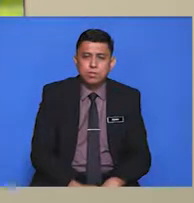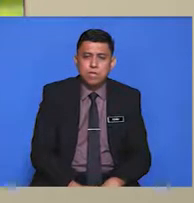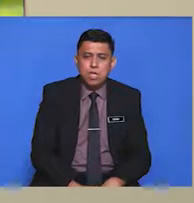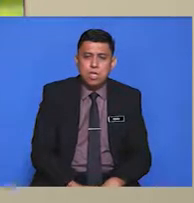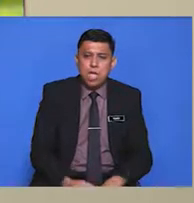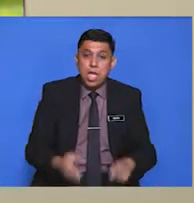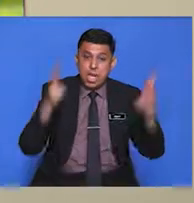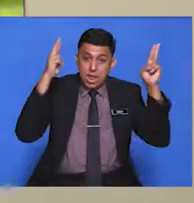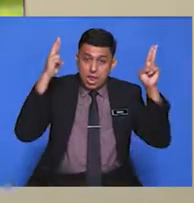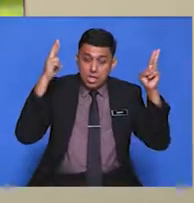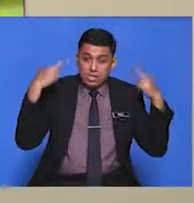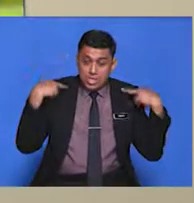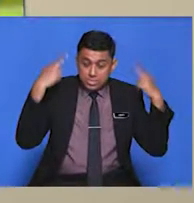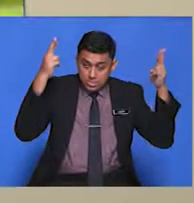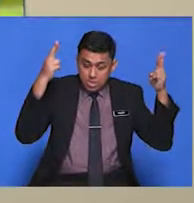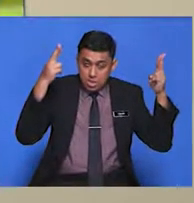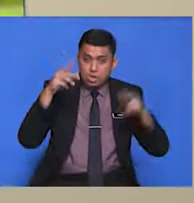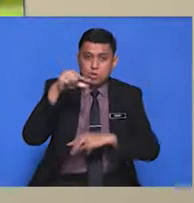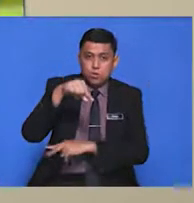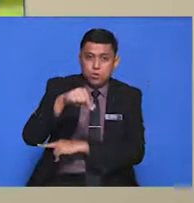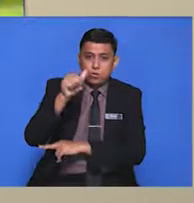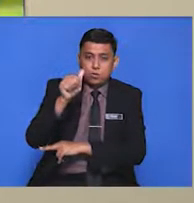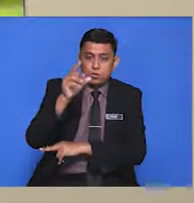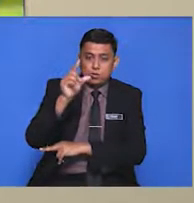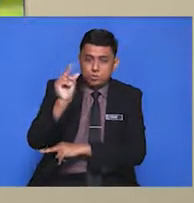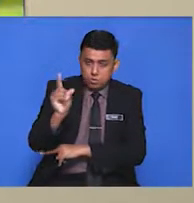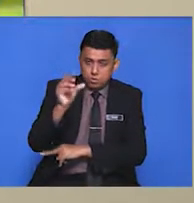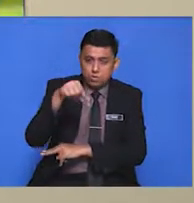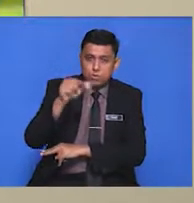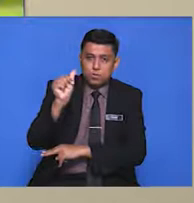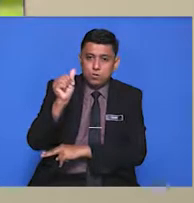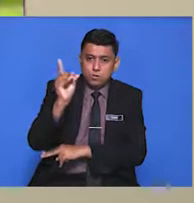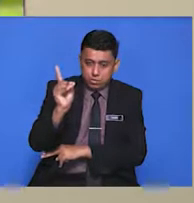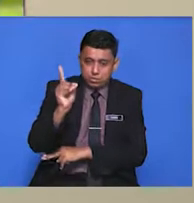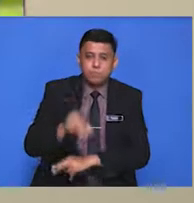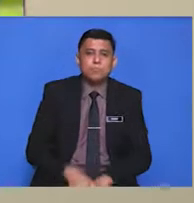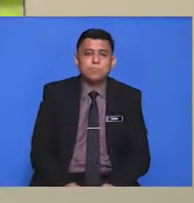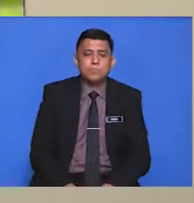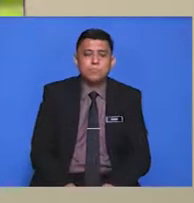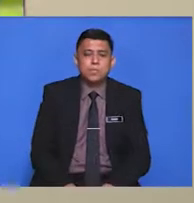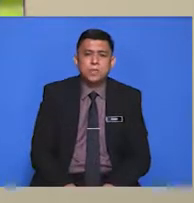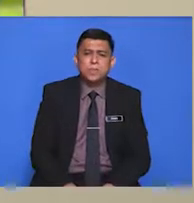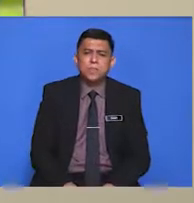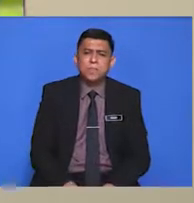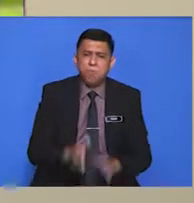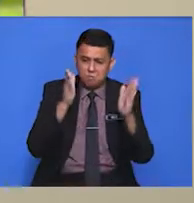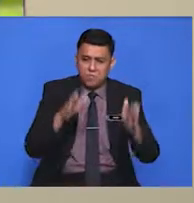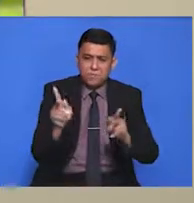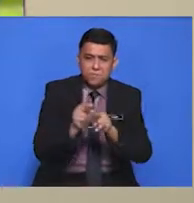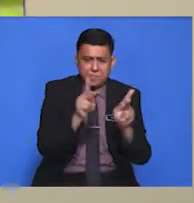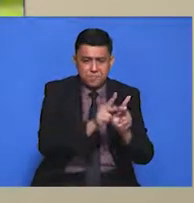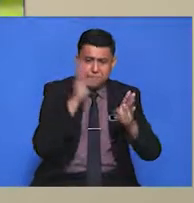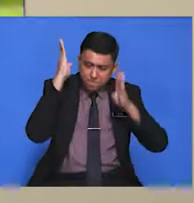Kod-Kod bersempena dengan bunyi yang dihasilkan oleh katak tersebut. penduduk kampung bimbang jika